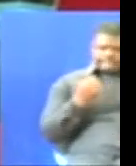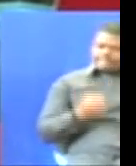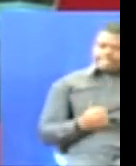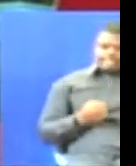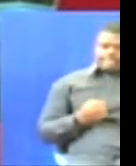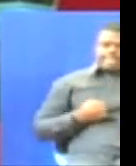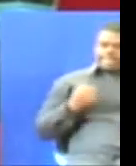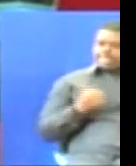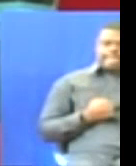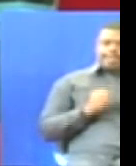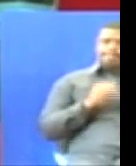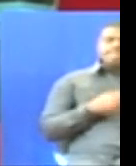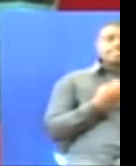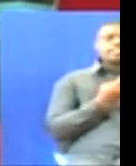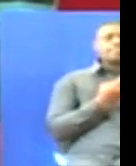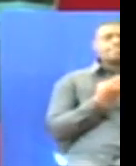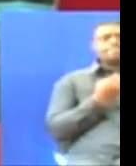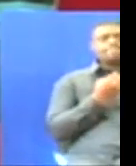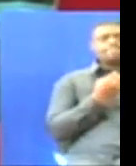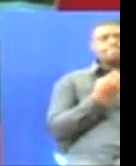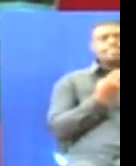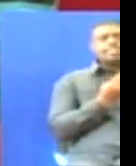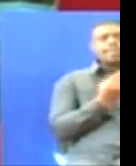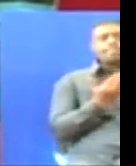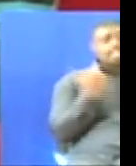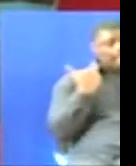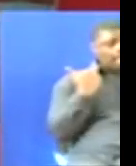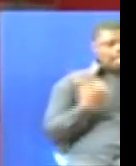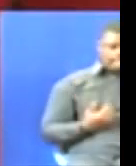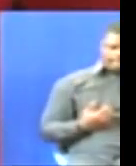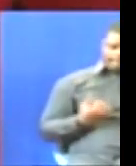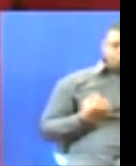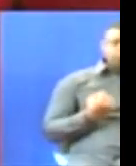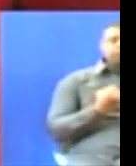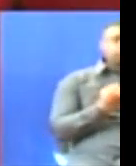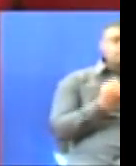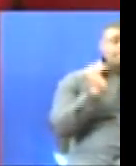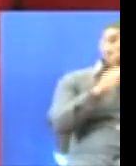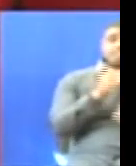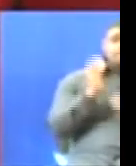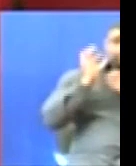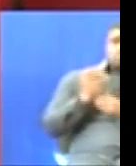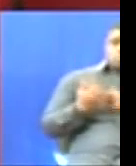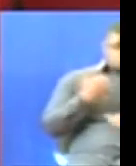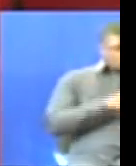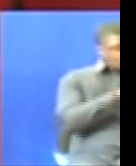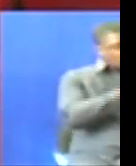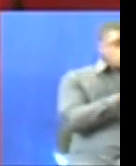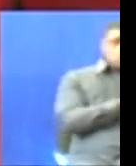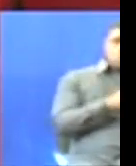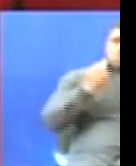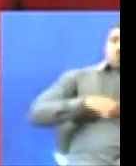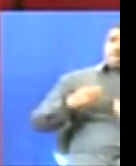iliyopita, magari yanayosafisha mizigo kutoka bandari ya Dar es Salaam kwenda Kongo, kwenda Rwanda, imeshuka kwa